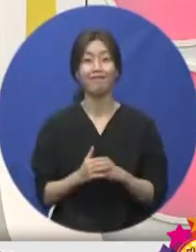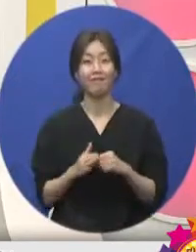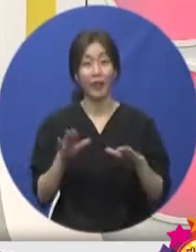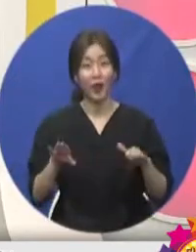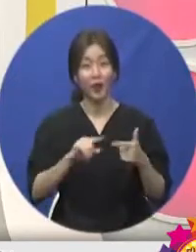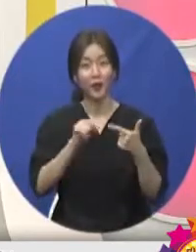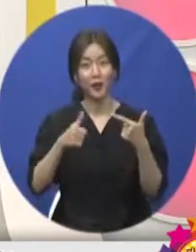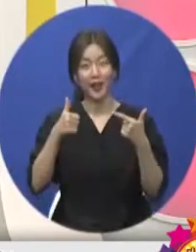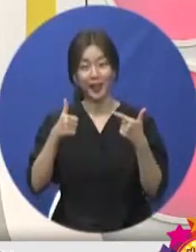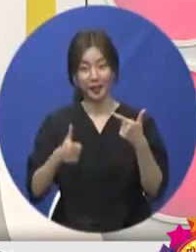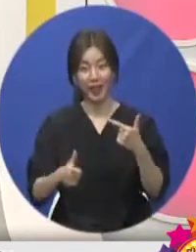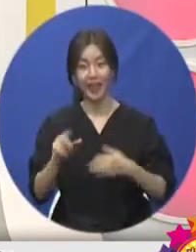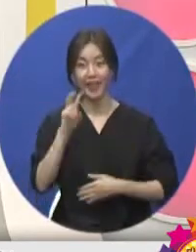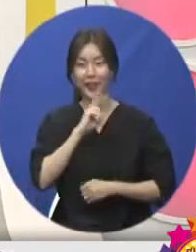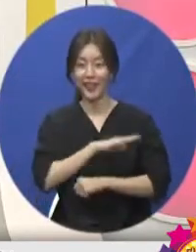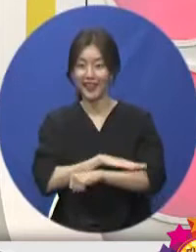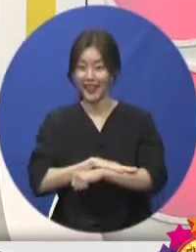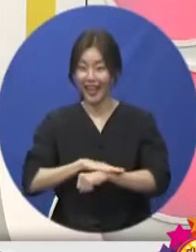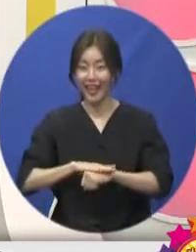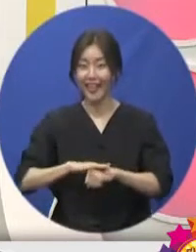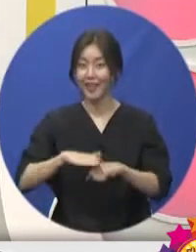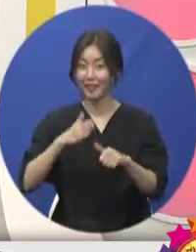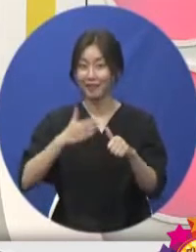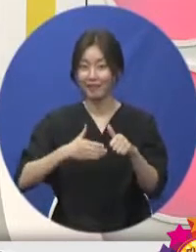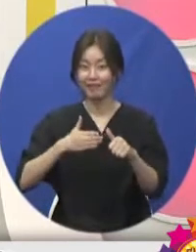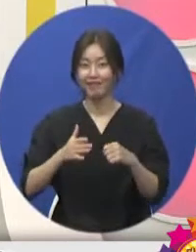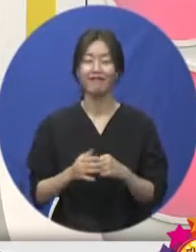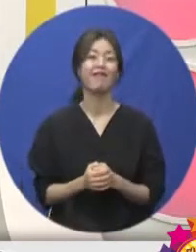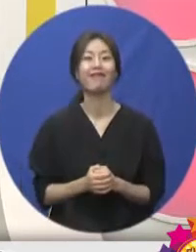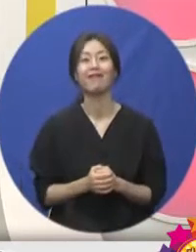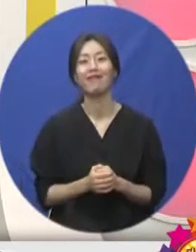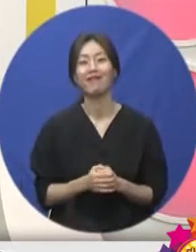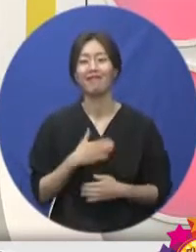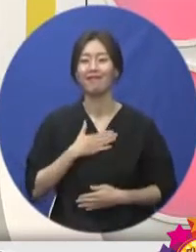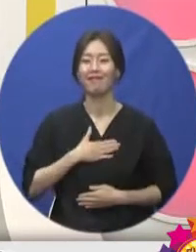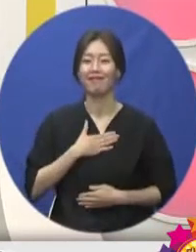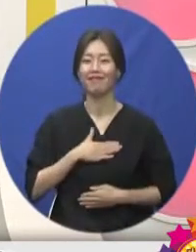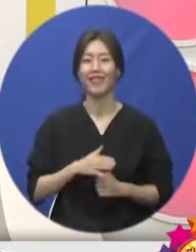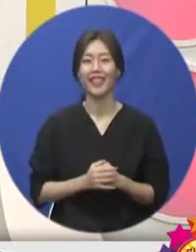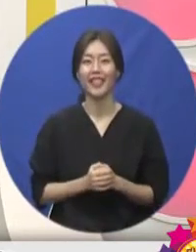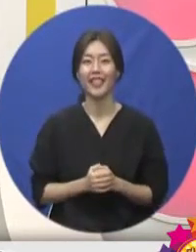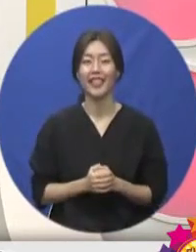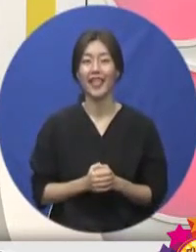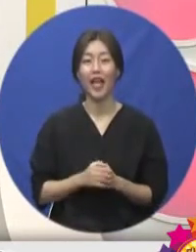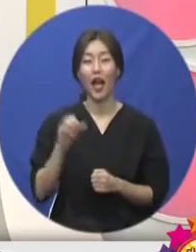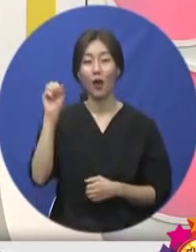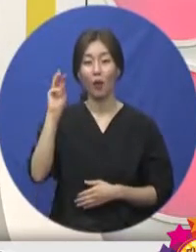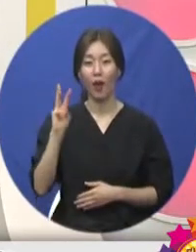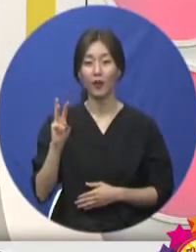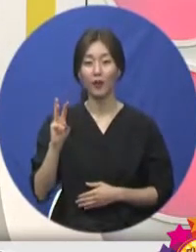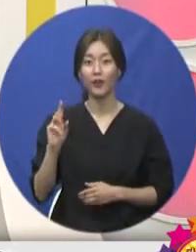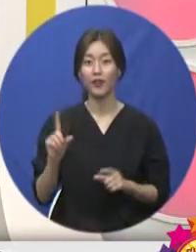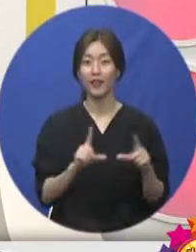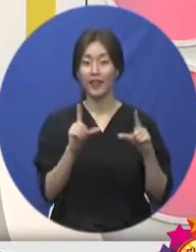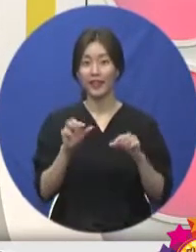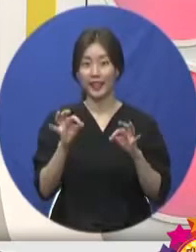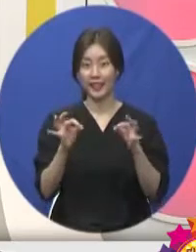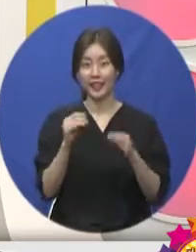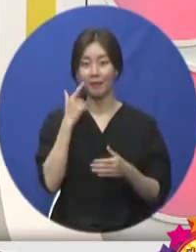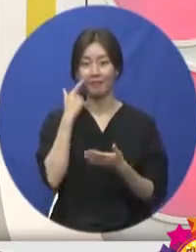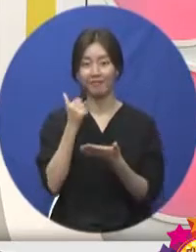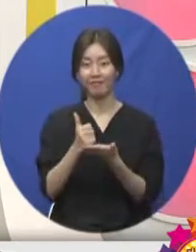월말이니까 잘 불러주실 줄 알고 저희 출발 한번 해보도록 하겠습니다. 예. 예, 네. 아버님. 네, 광주 남구의 김천호님의